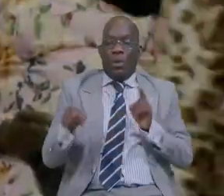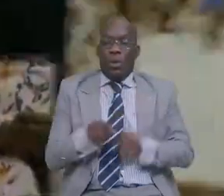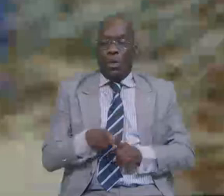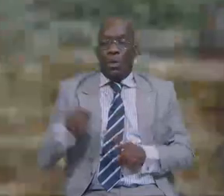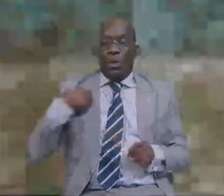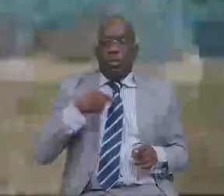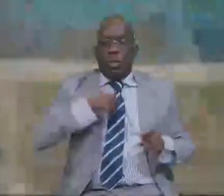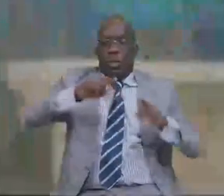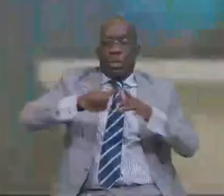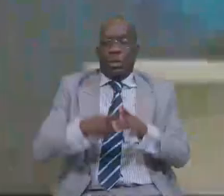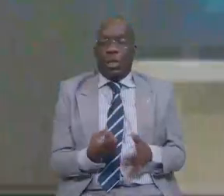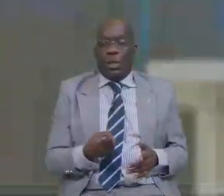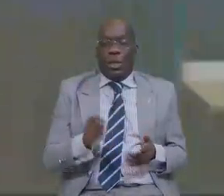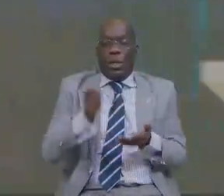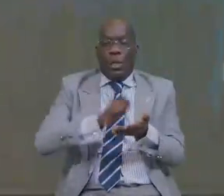avons commencé,